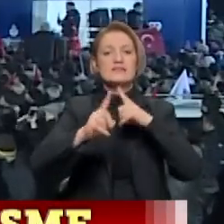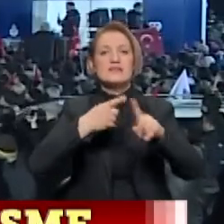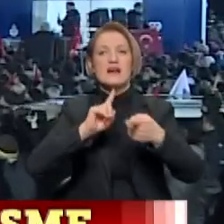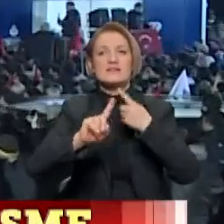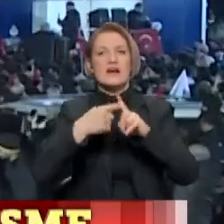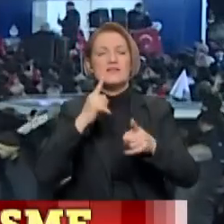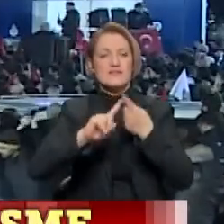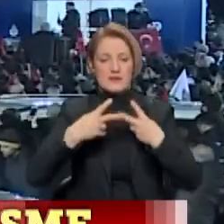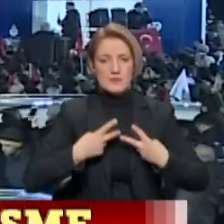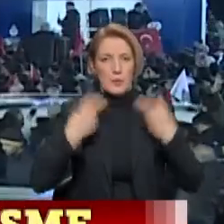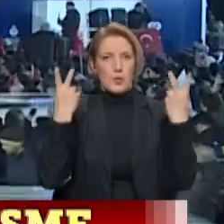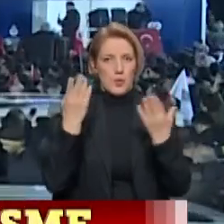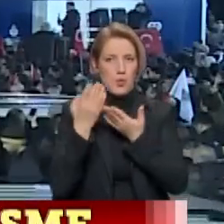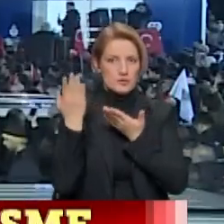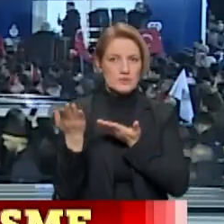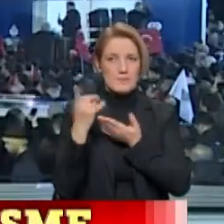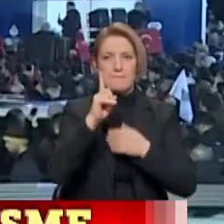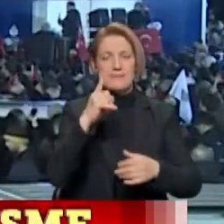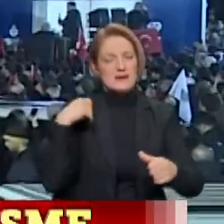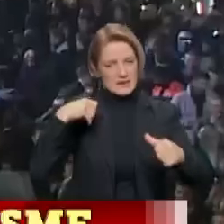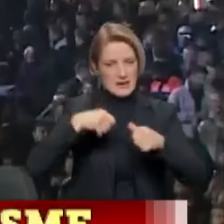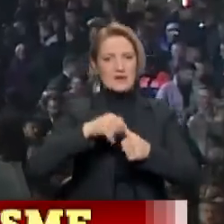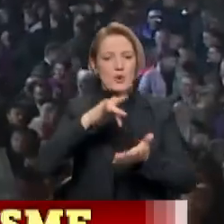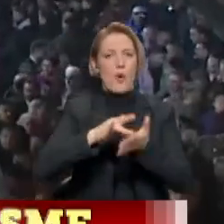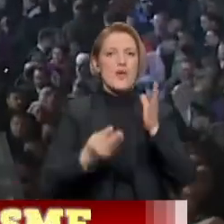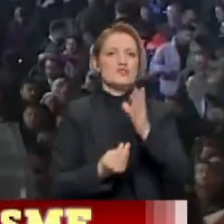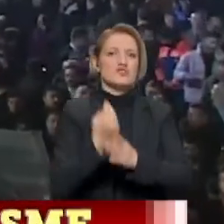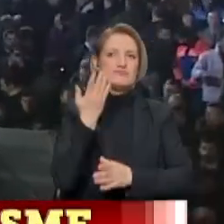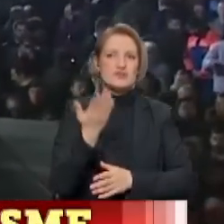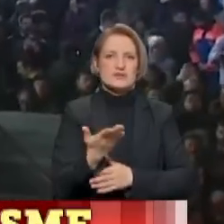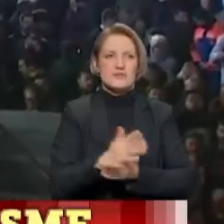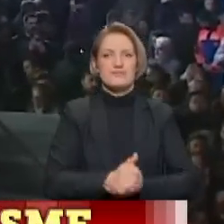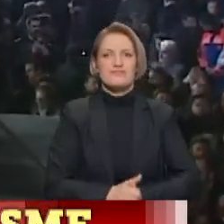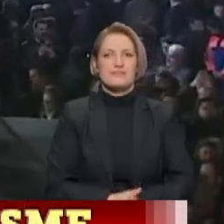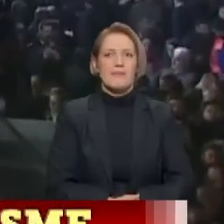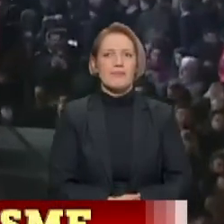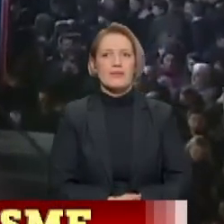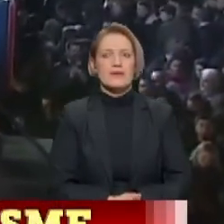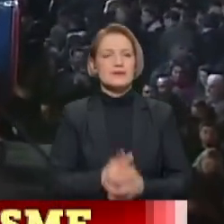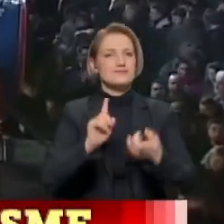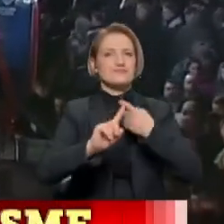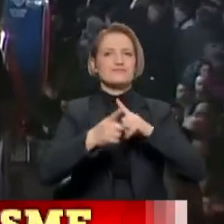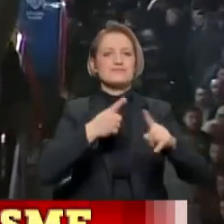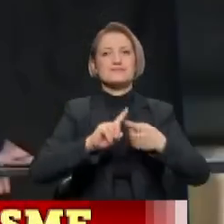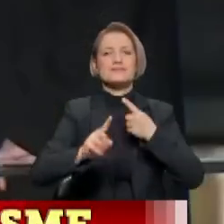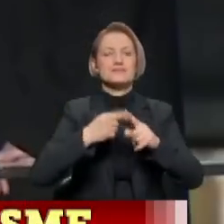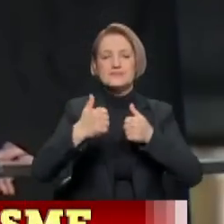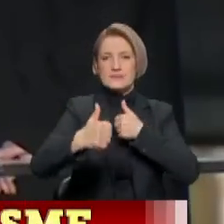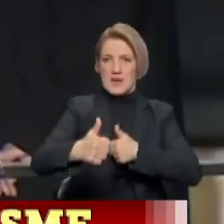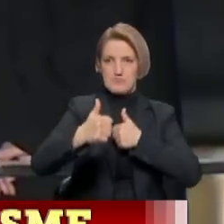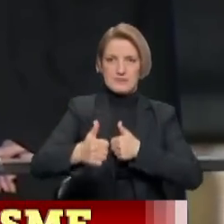siyasetin egemen olduğu bir kez daha ortaya çıkmıştır. Siyasi